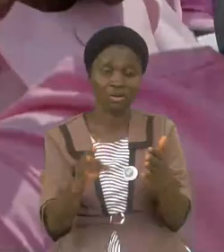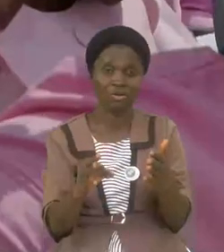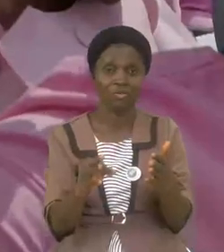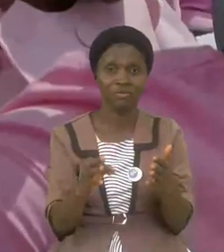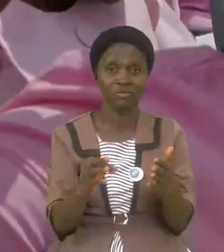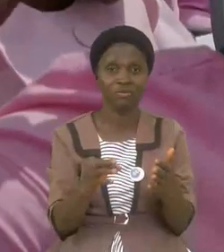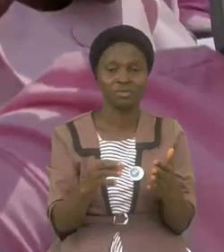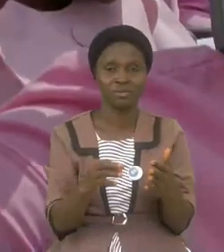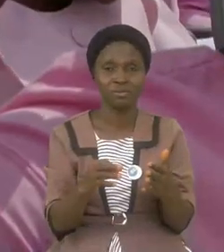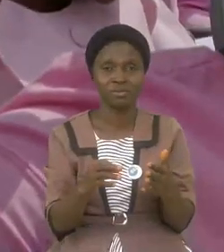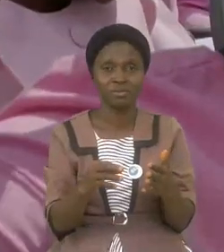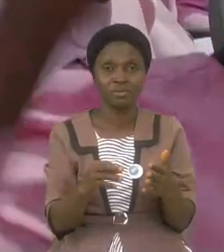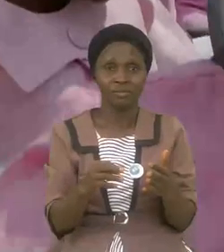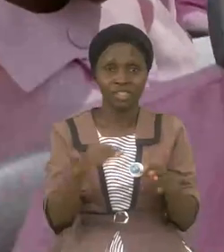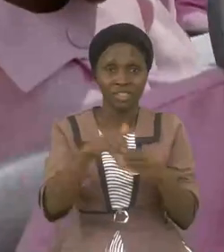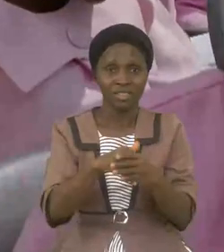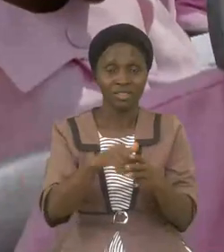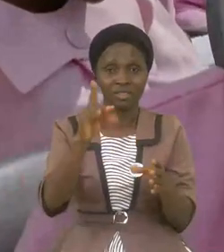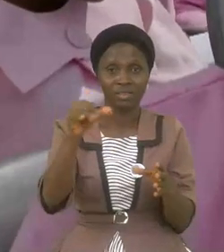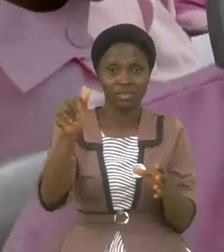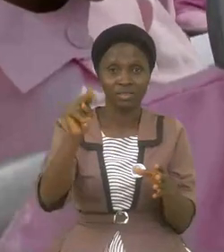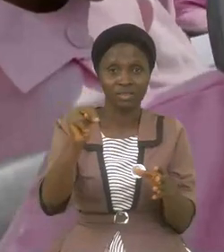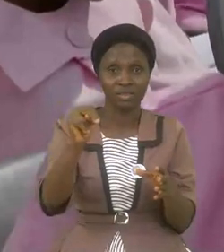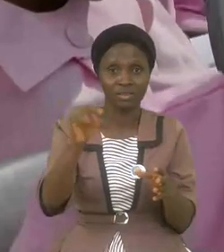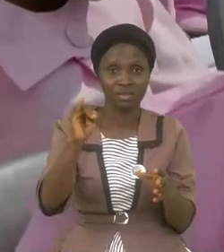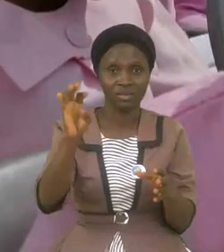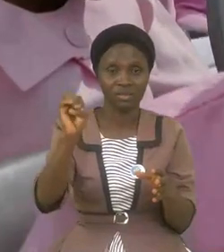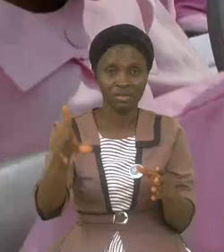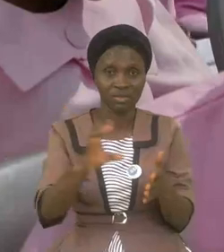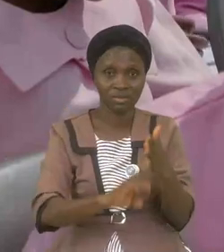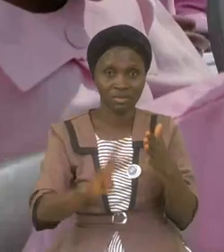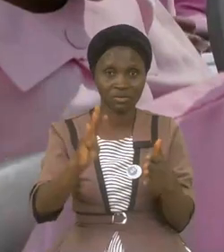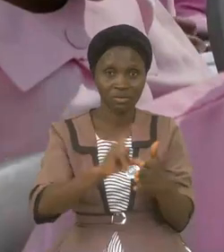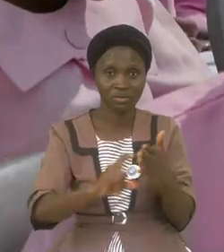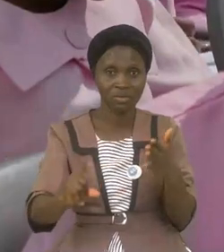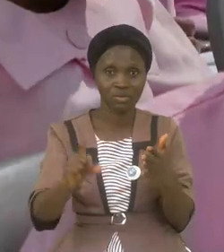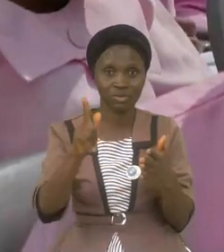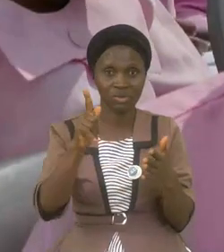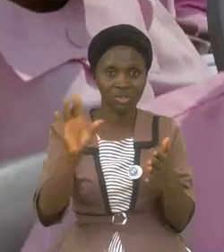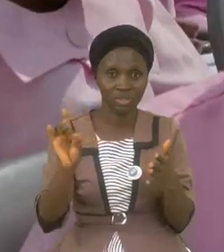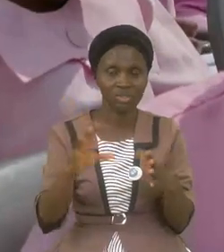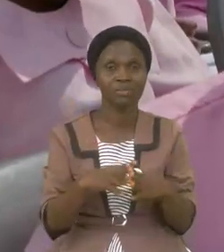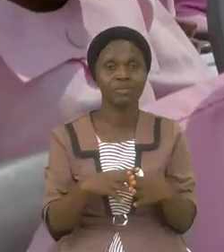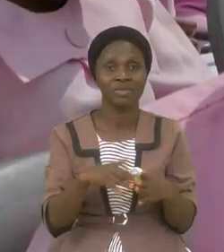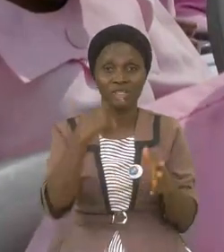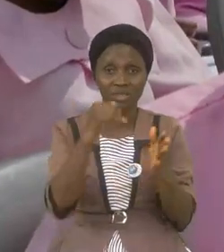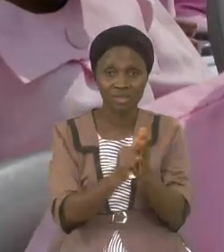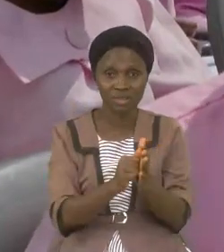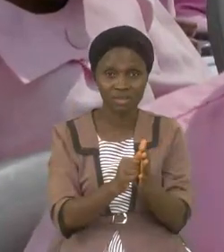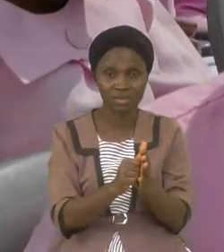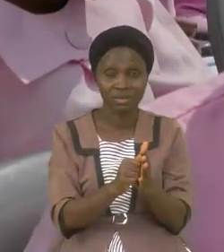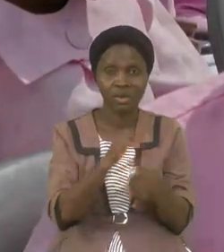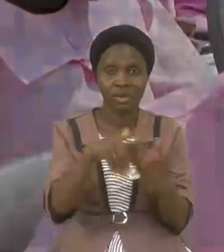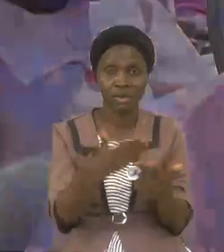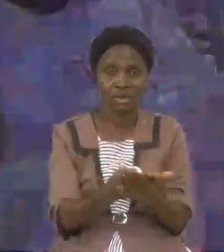nous avons vu ici, oui, le dérangement, le détrônement, chapitre